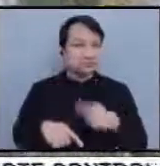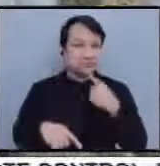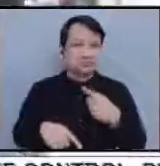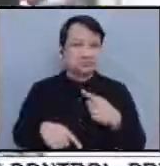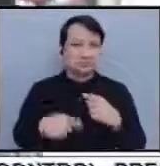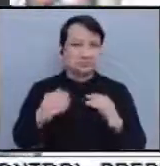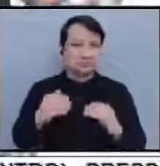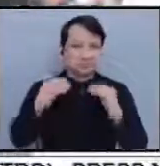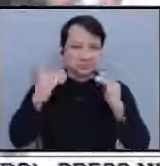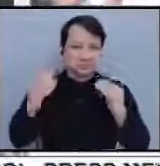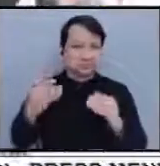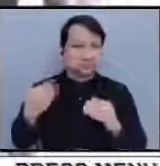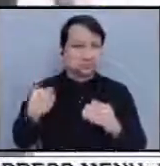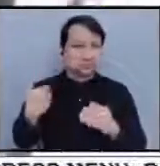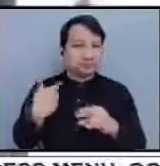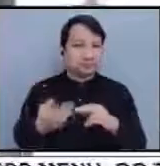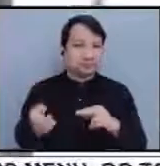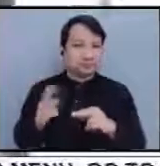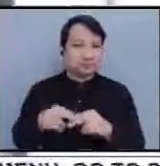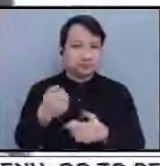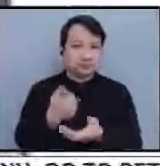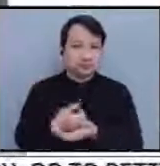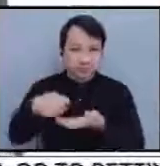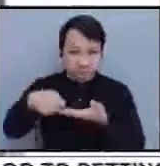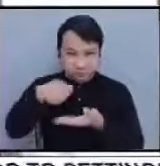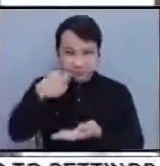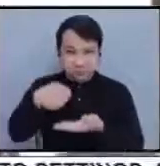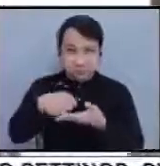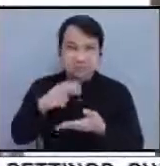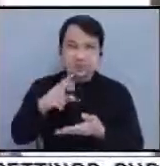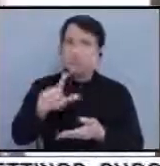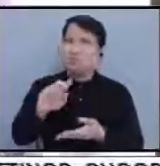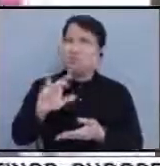ang sahod. Naglulugaw na lang ako eh.